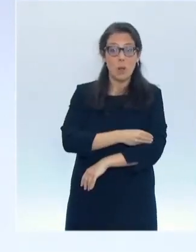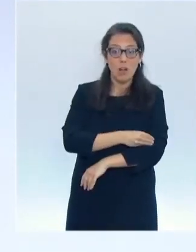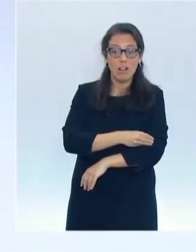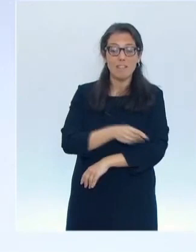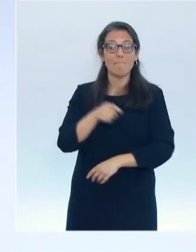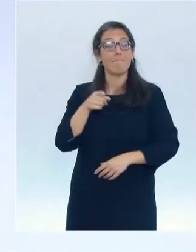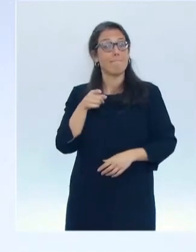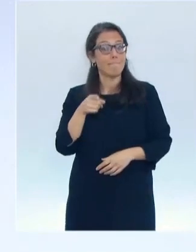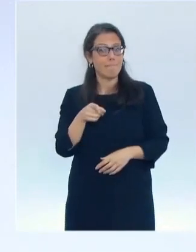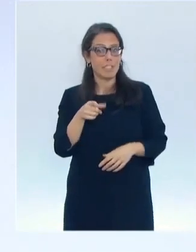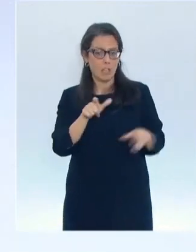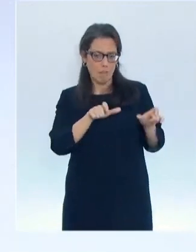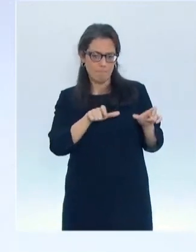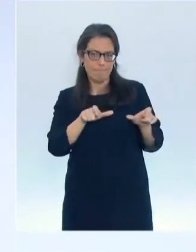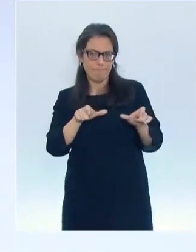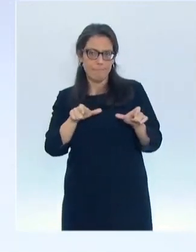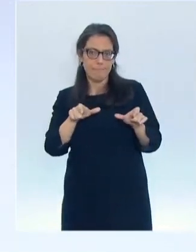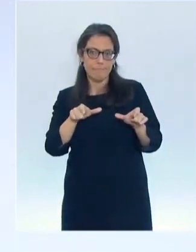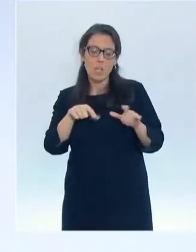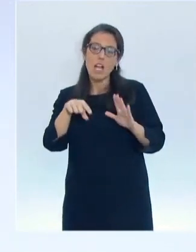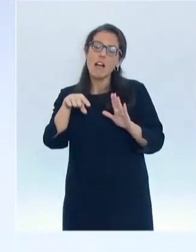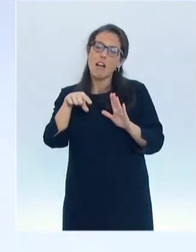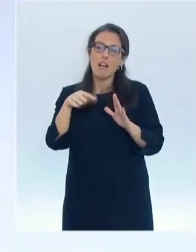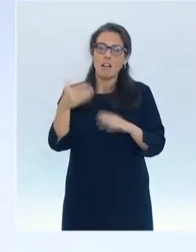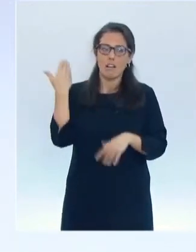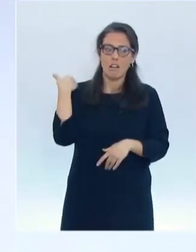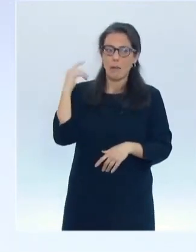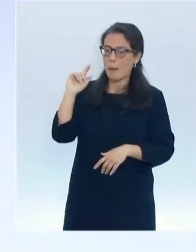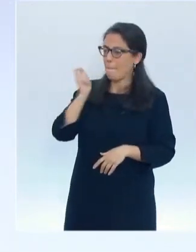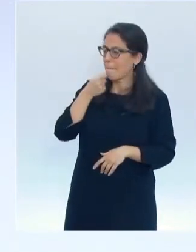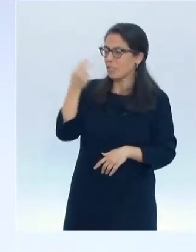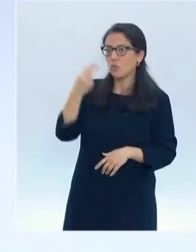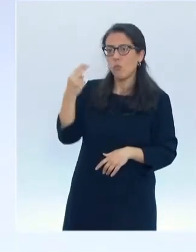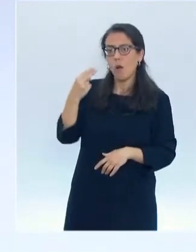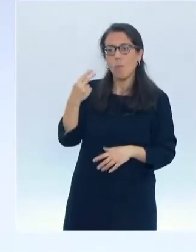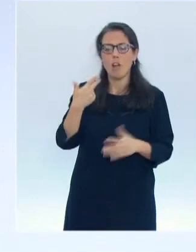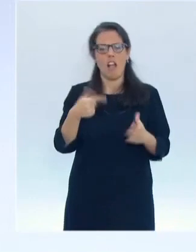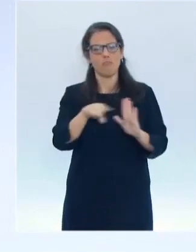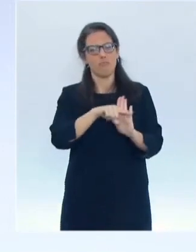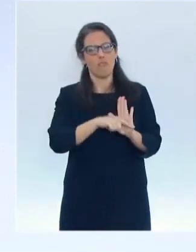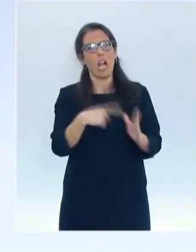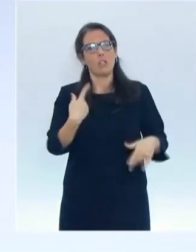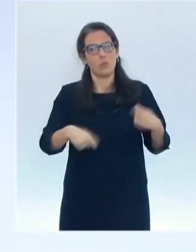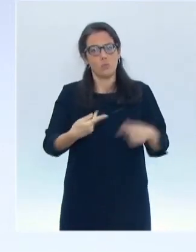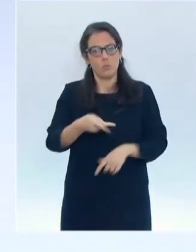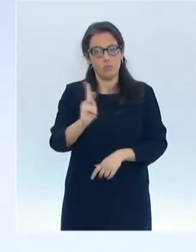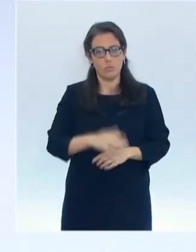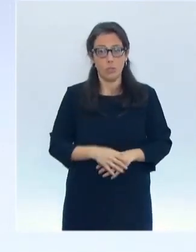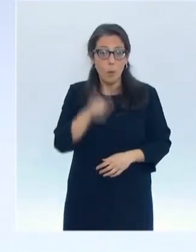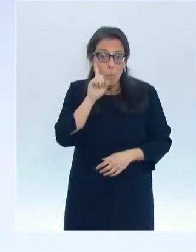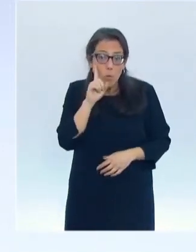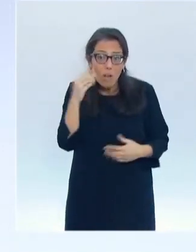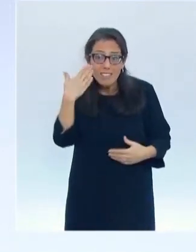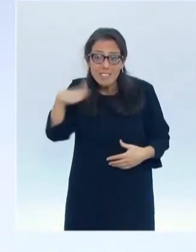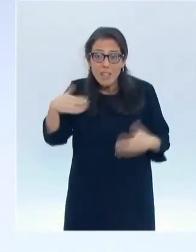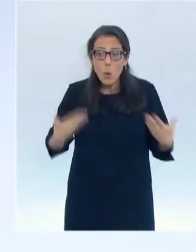c'est pas très fair-play personnellement même si je me mets à leur place bon il faut avouer que voir une boîte de médicaments aussi